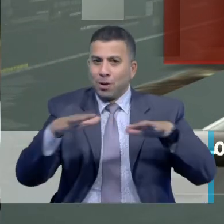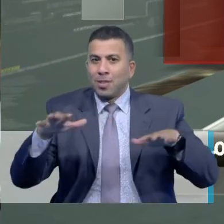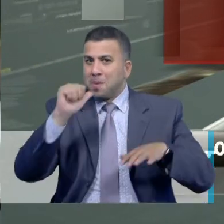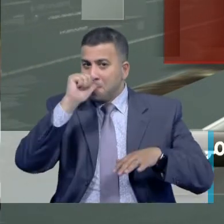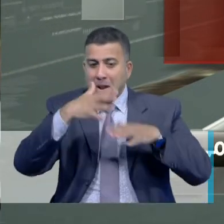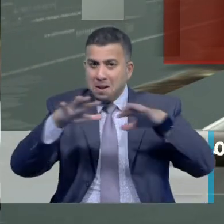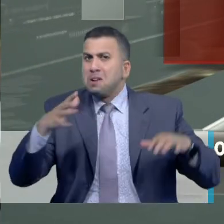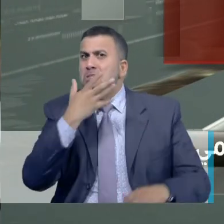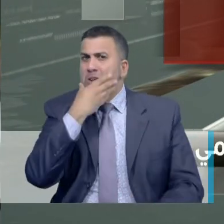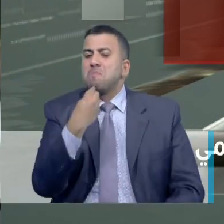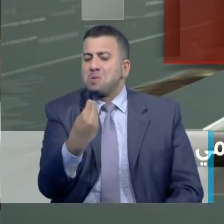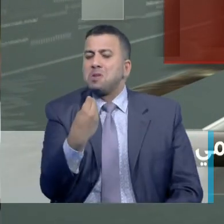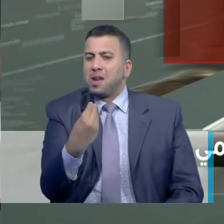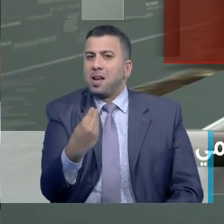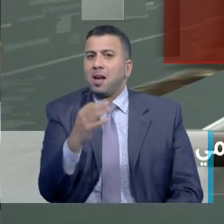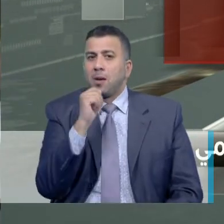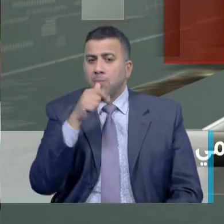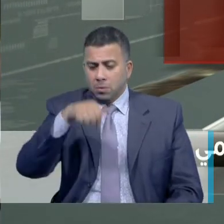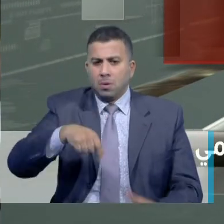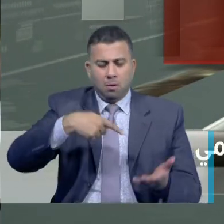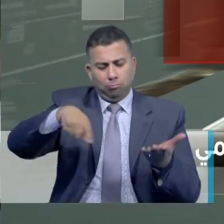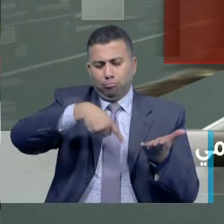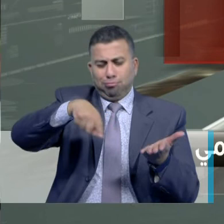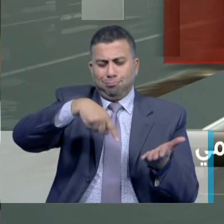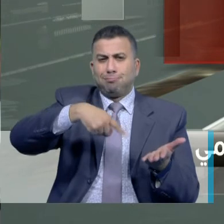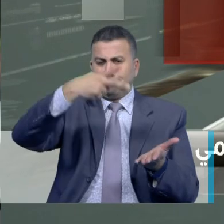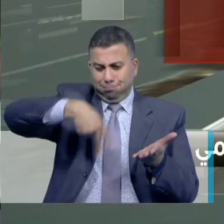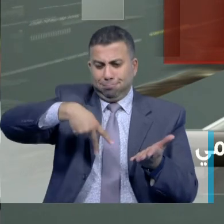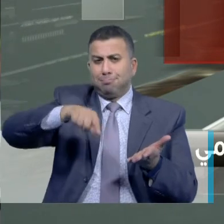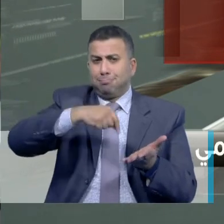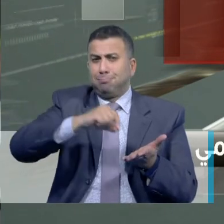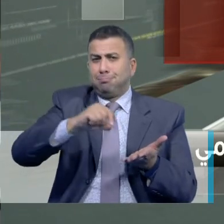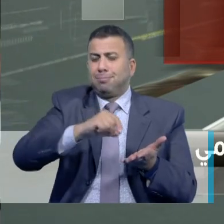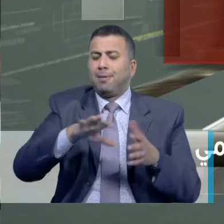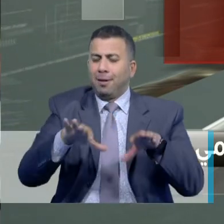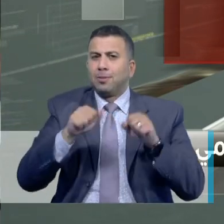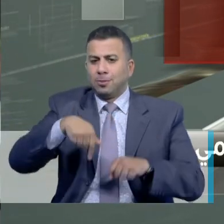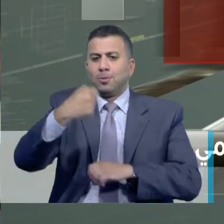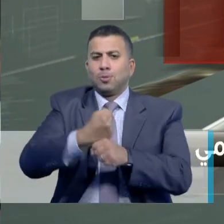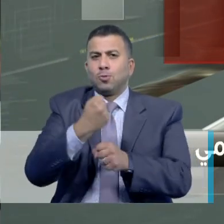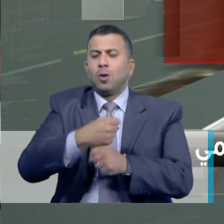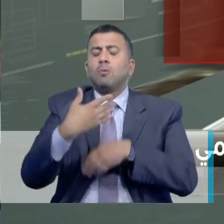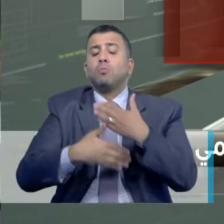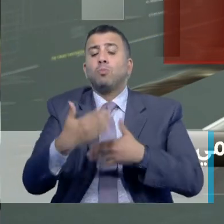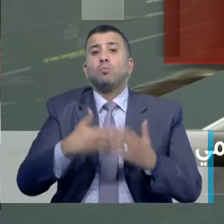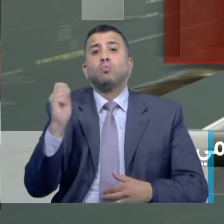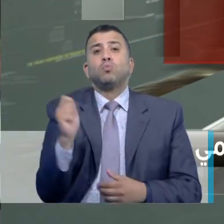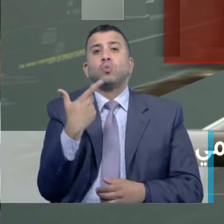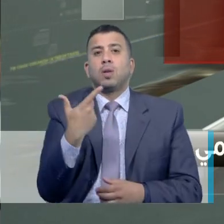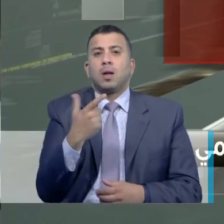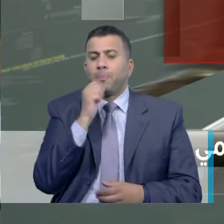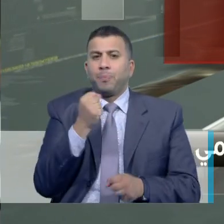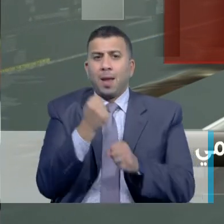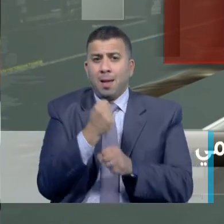وهذا على طول اليوم أنا اعتمدت الشغل إن شاء الله يبدأ بسرعة،